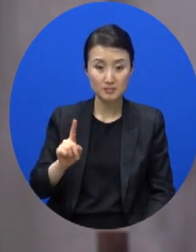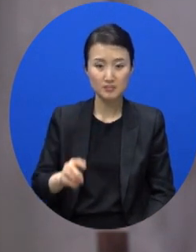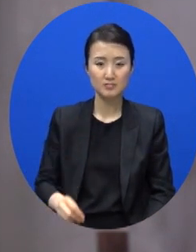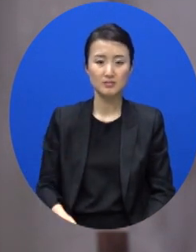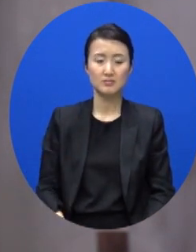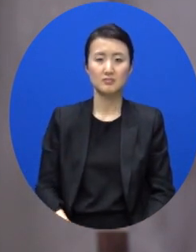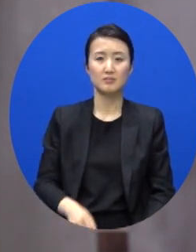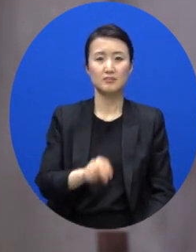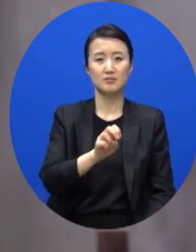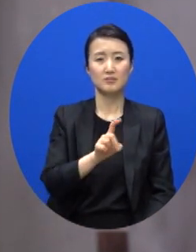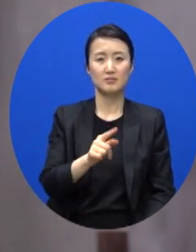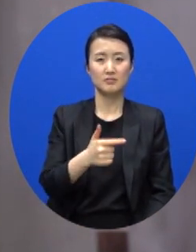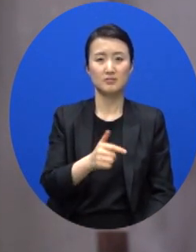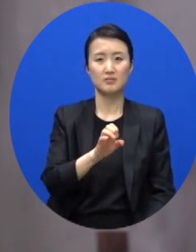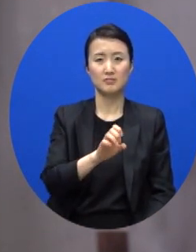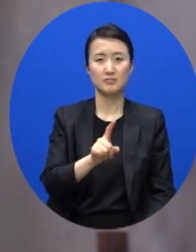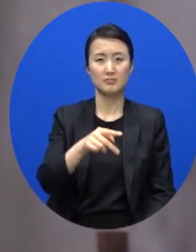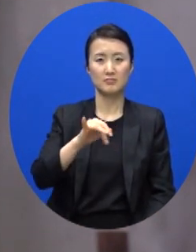만파식적이라는